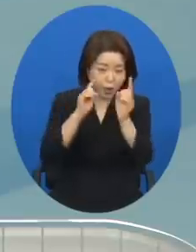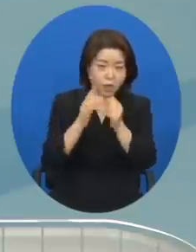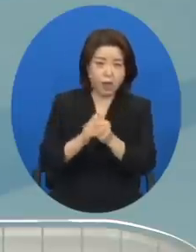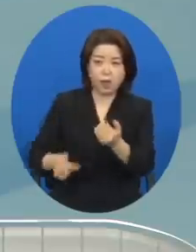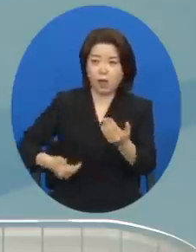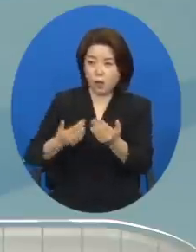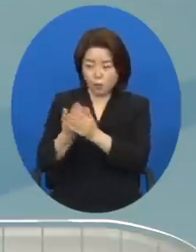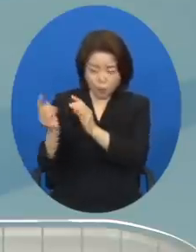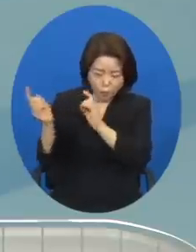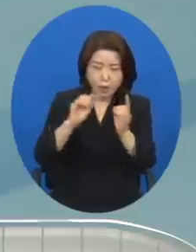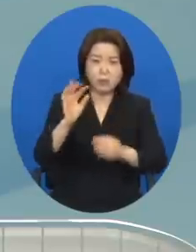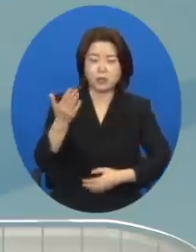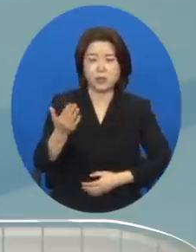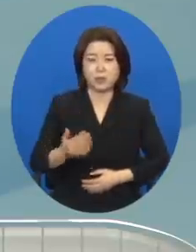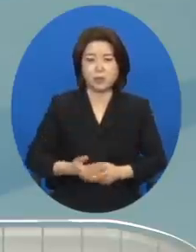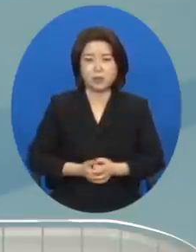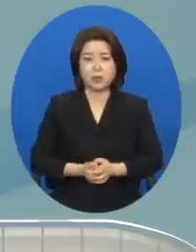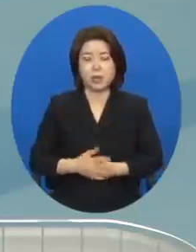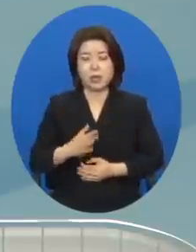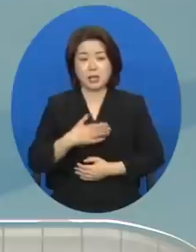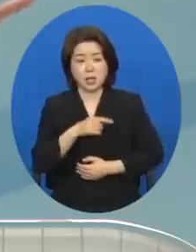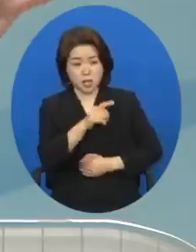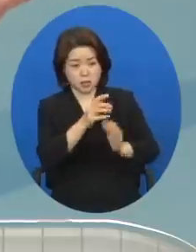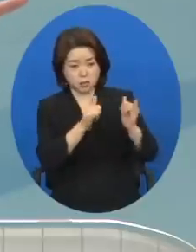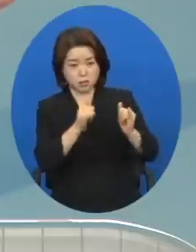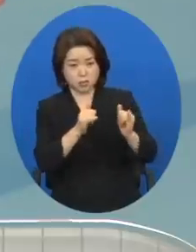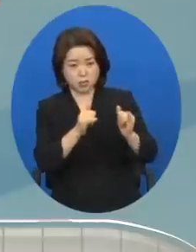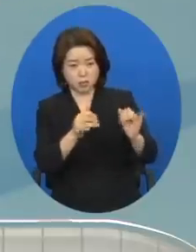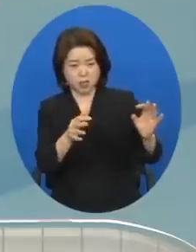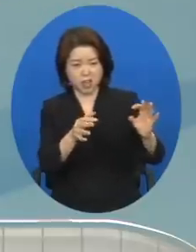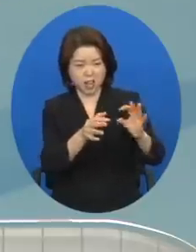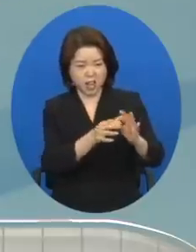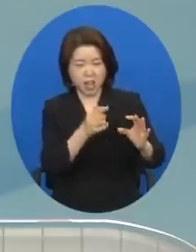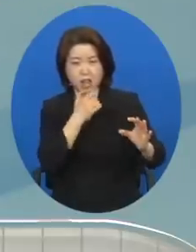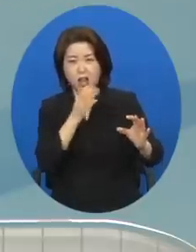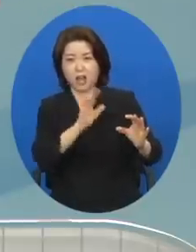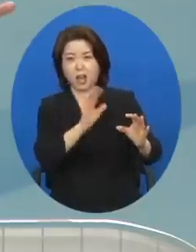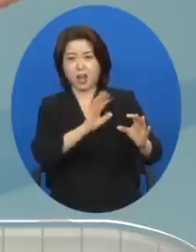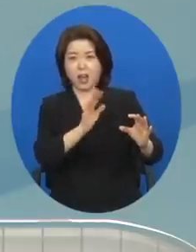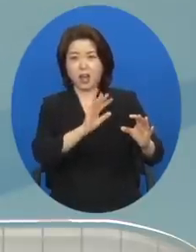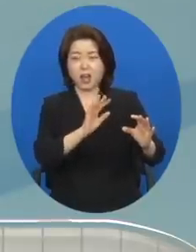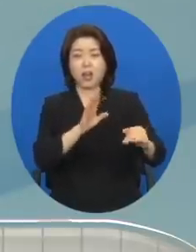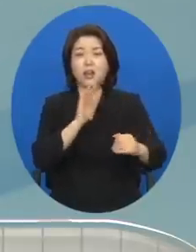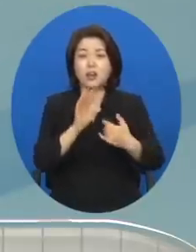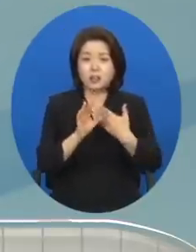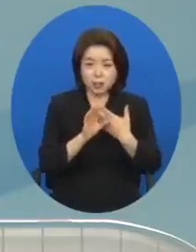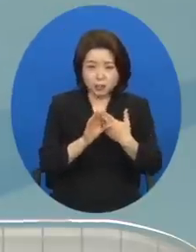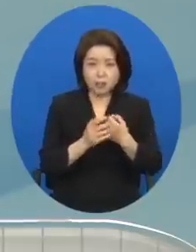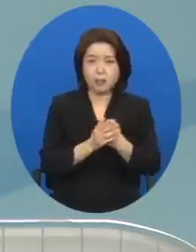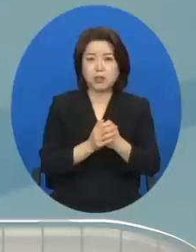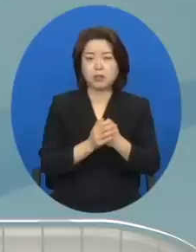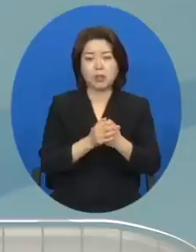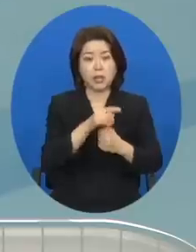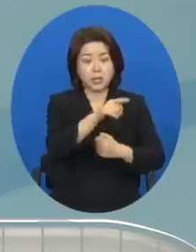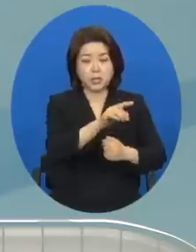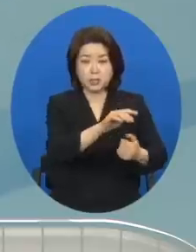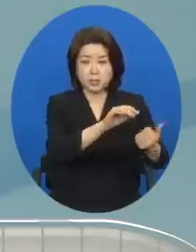살아요. 나는 저 사람하고 나는 엮이기 싫어. 그러면 그만